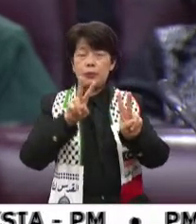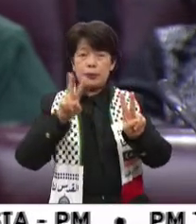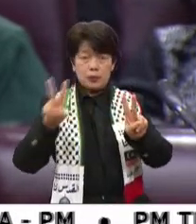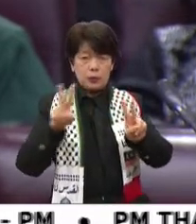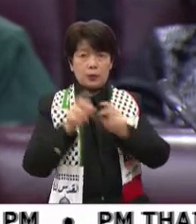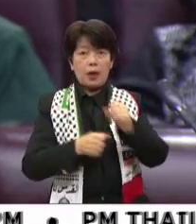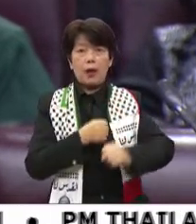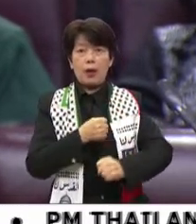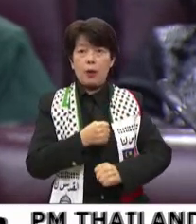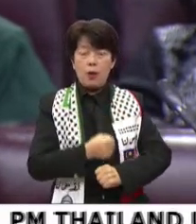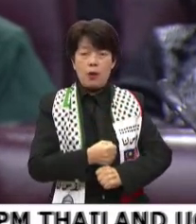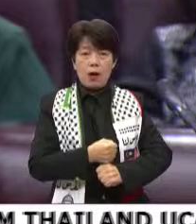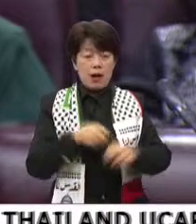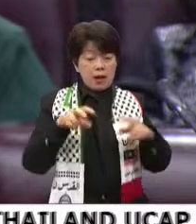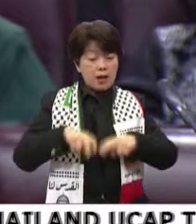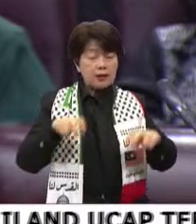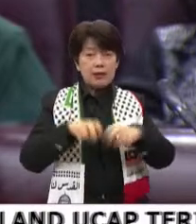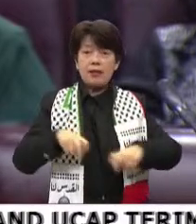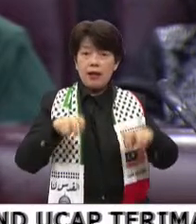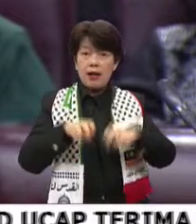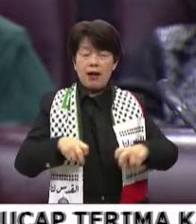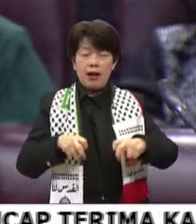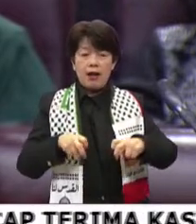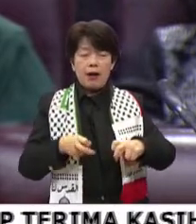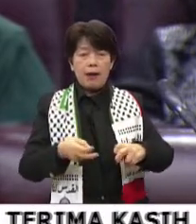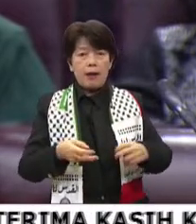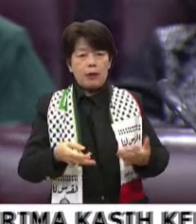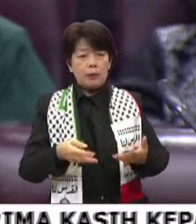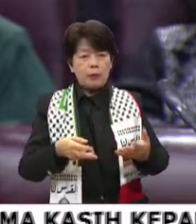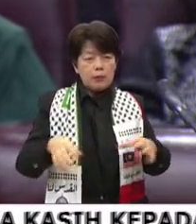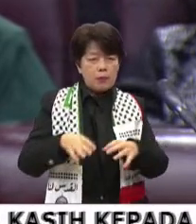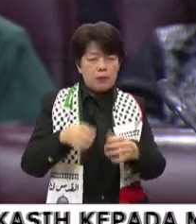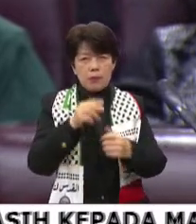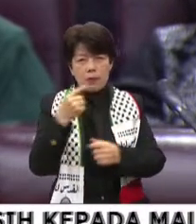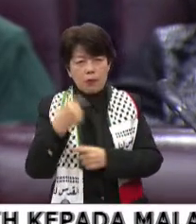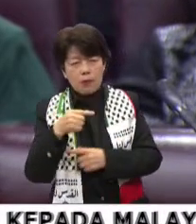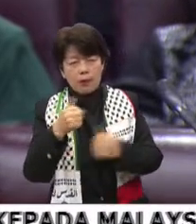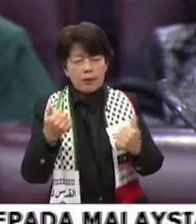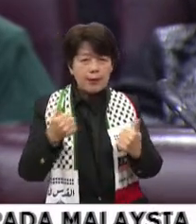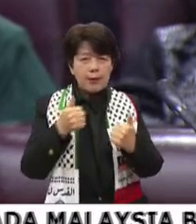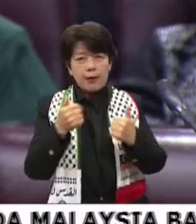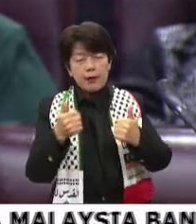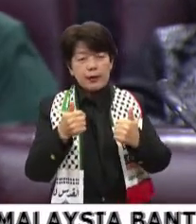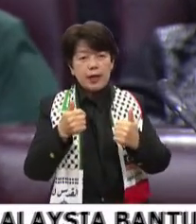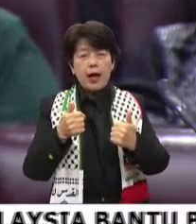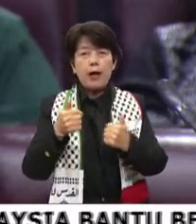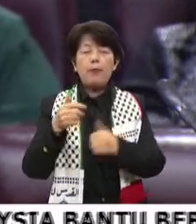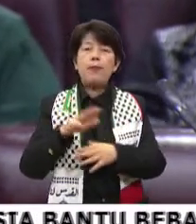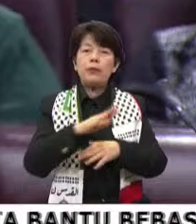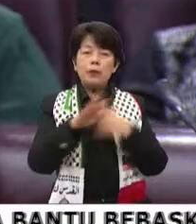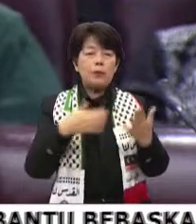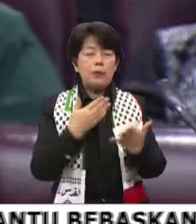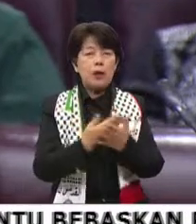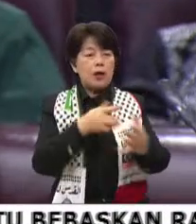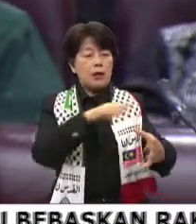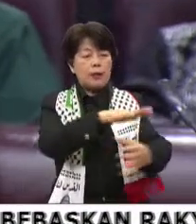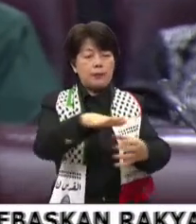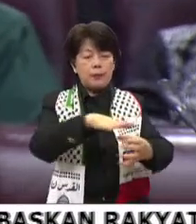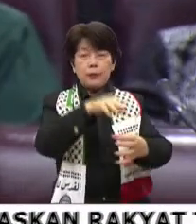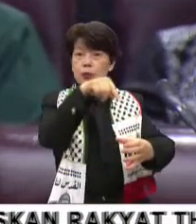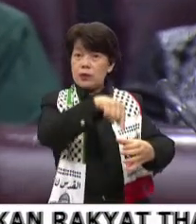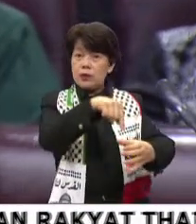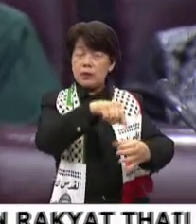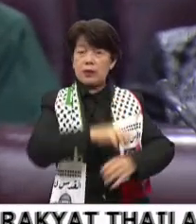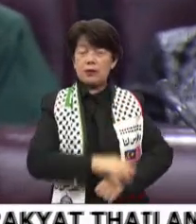2022 kajian prestasi perantaian berkala dan Bumiputera dalam sektor logistik ya yang